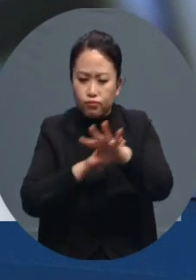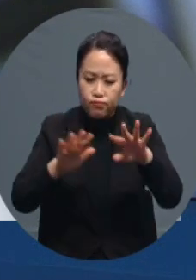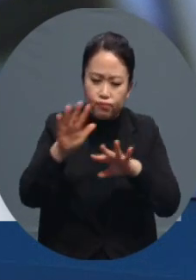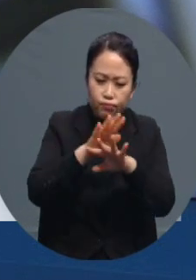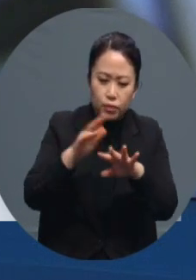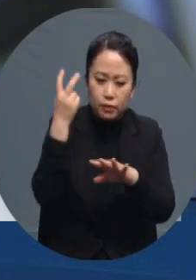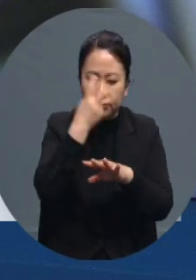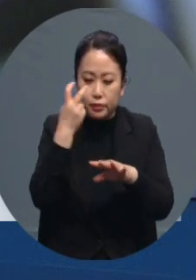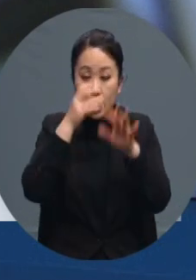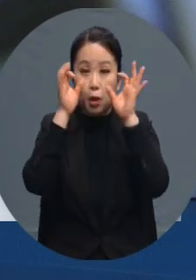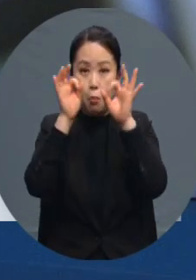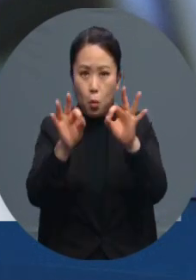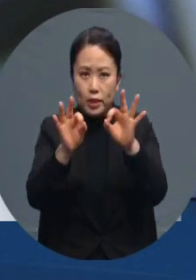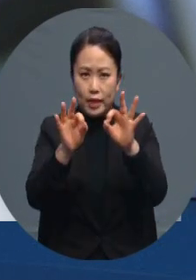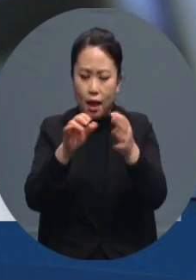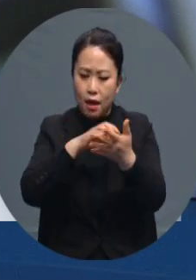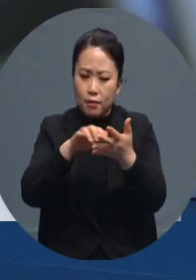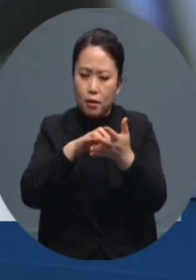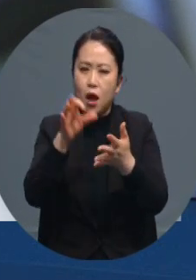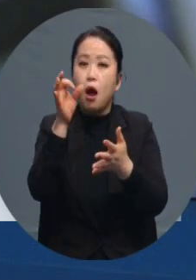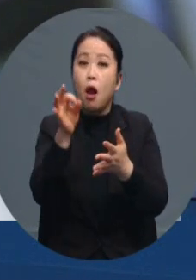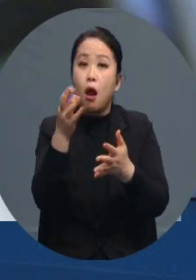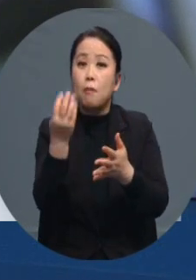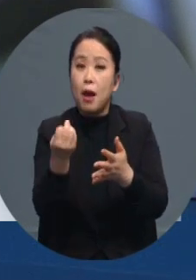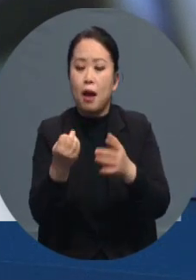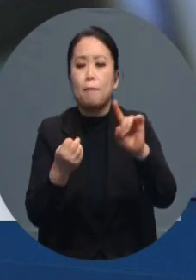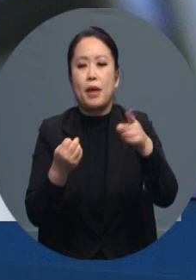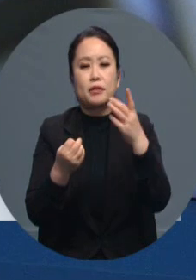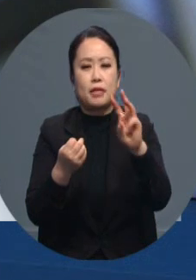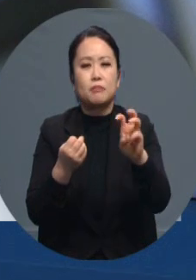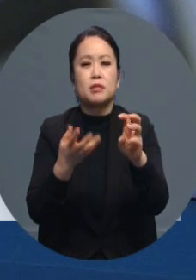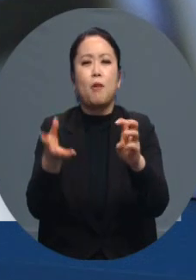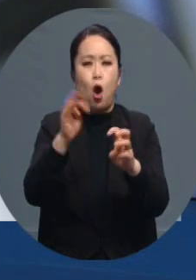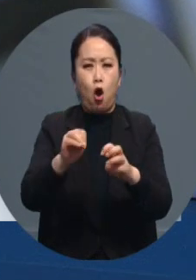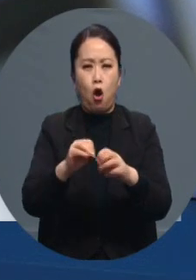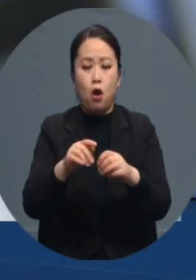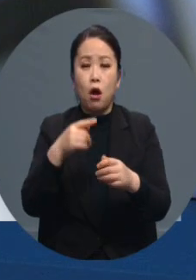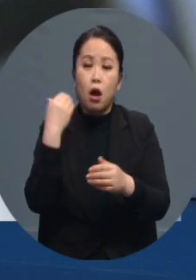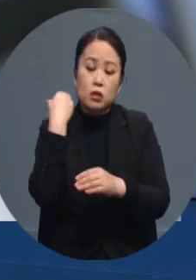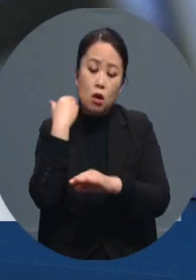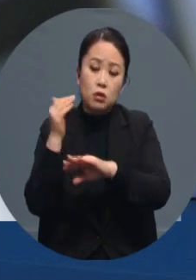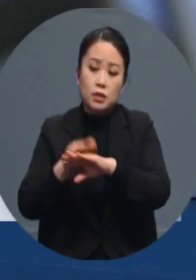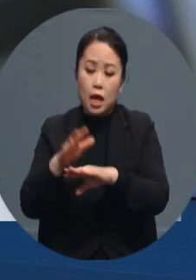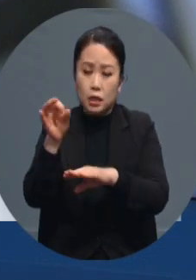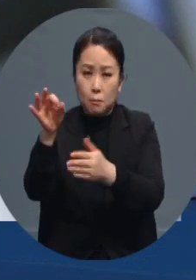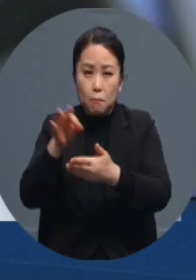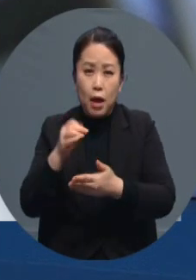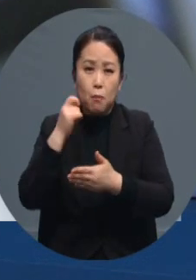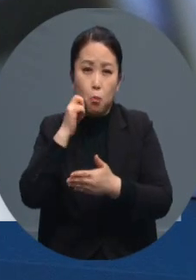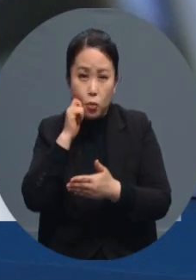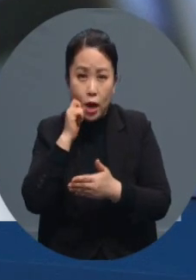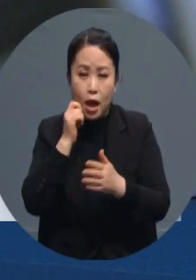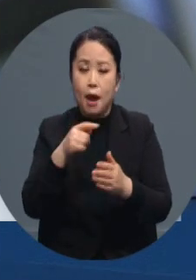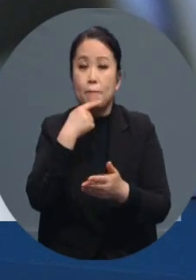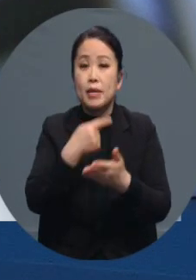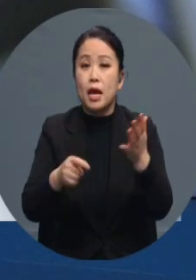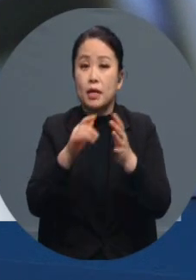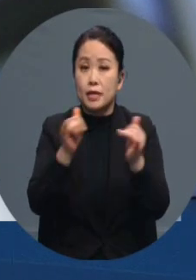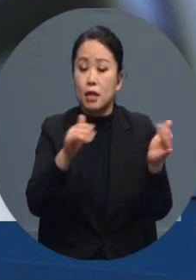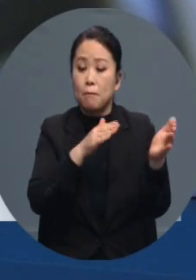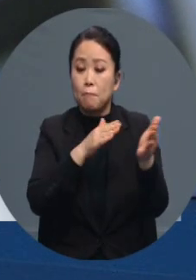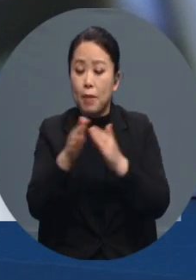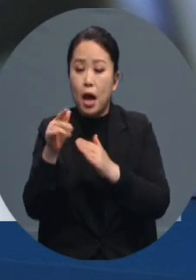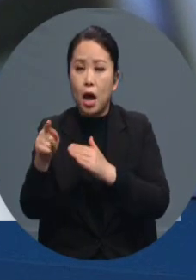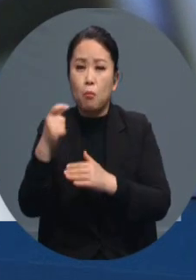130억원대 현금이 오간 것으로 확인됐습니다 보증금을 떼인 피해자들은 이사도 못 가고 있는데이 고액이 다